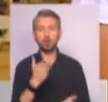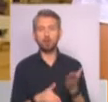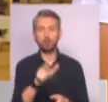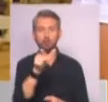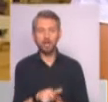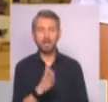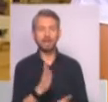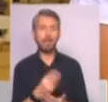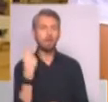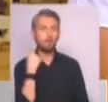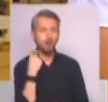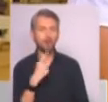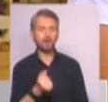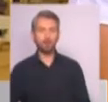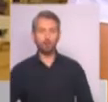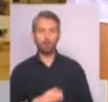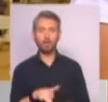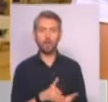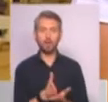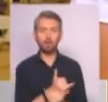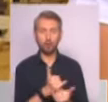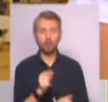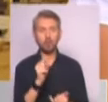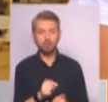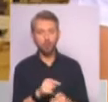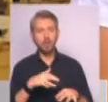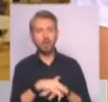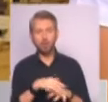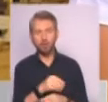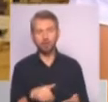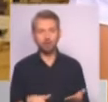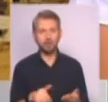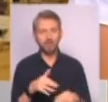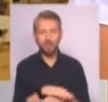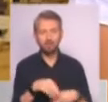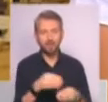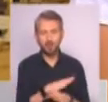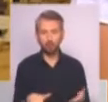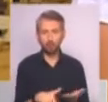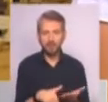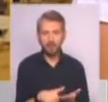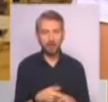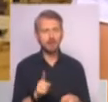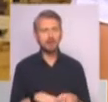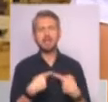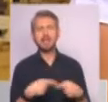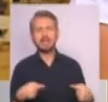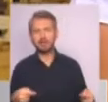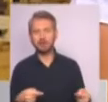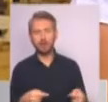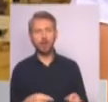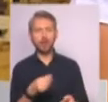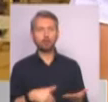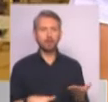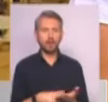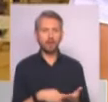є борг за житлово-комунальні послуги, то йому не нараховується субсидія. Причому це різні, тобто субсидія на